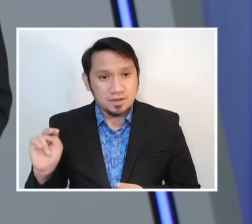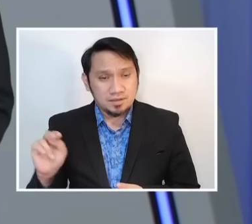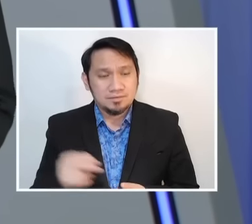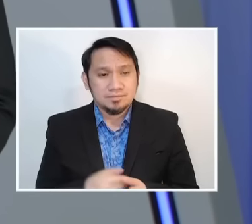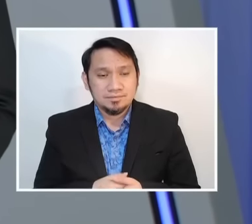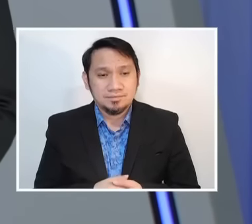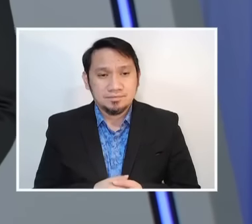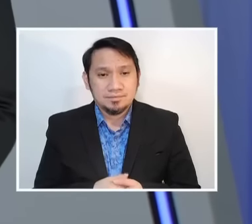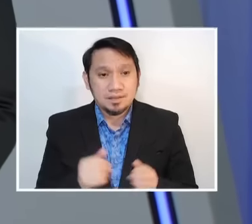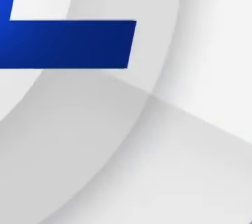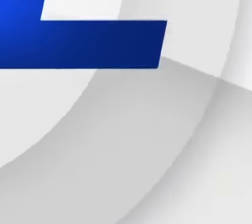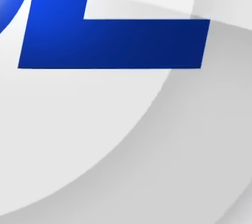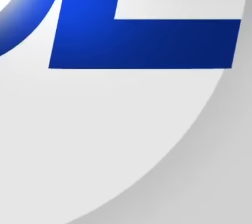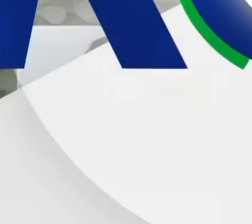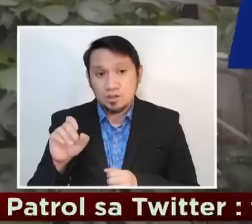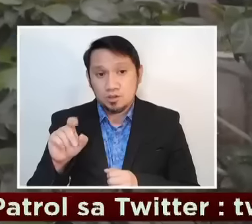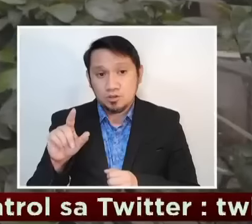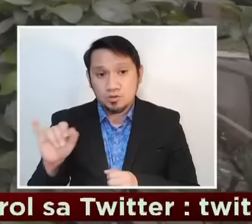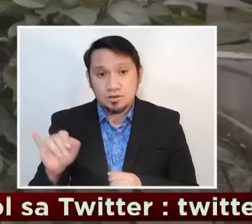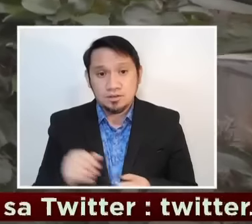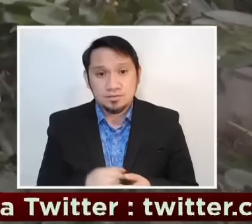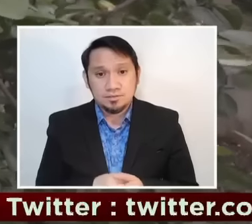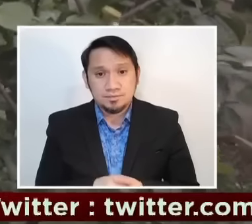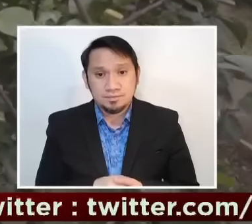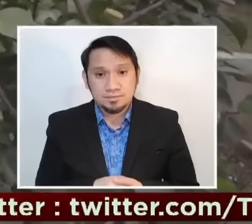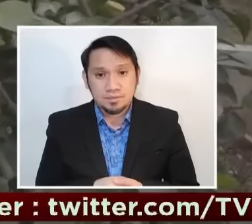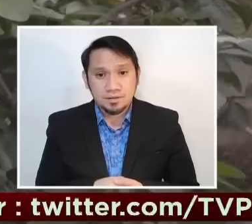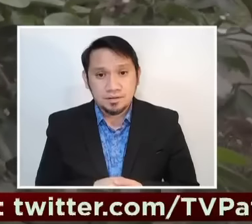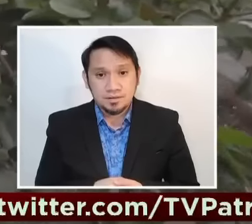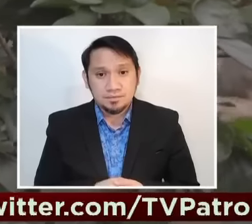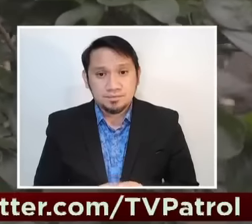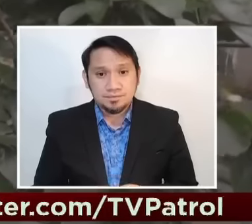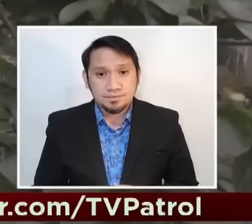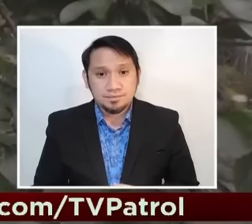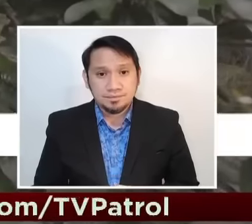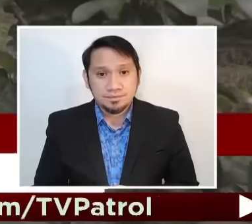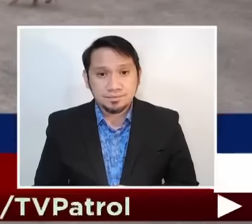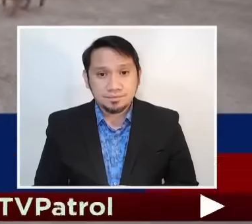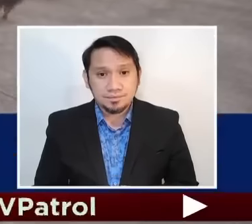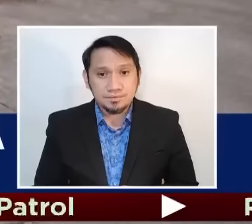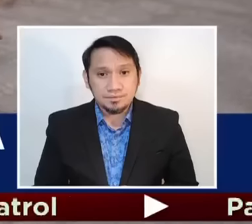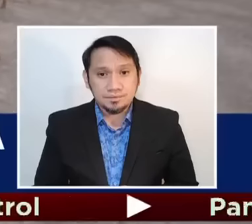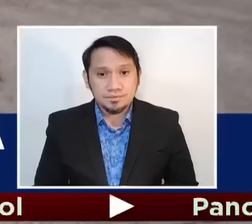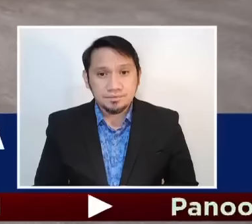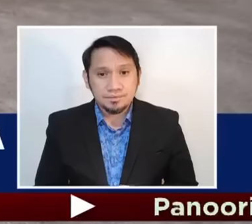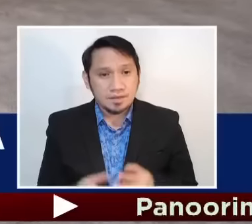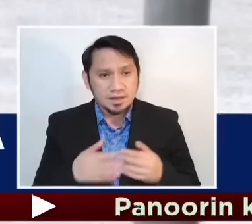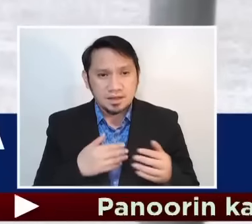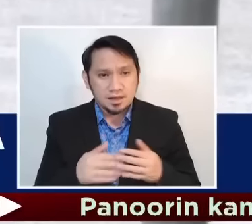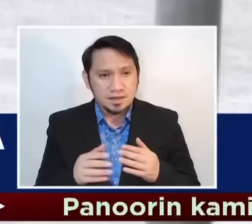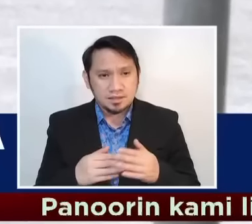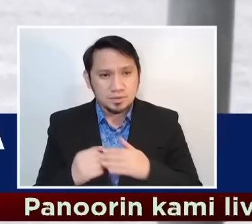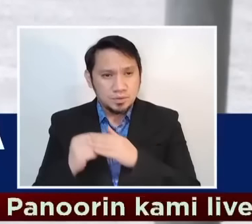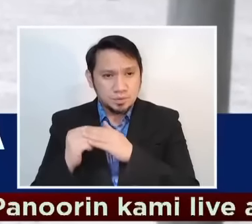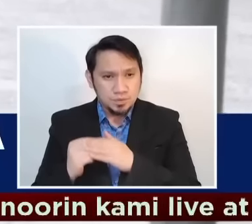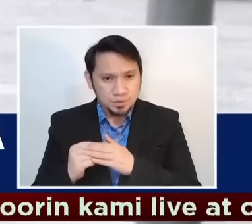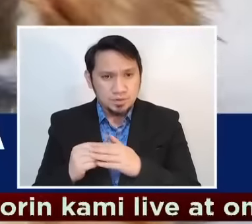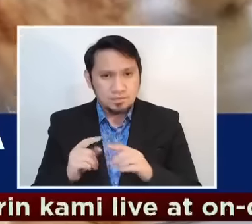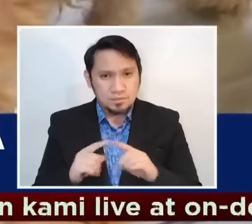De Castro. Yo! Yehey! Kahit maliliit, sila naman ay